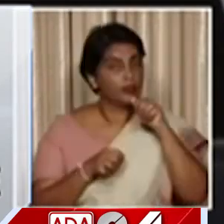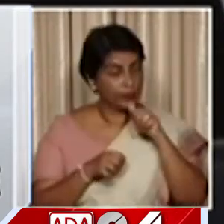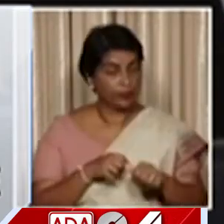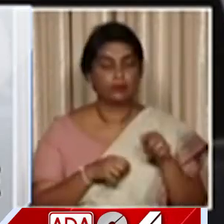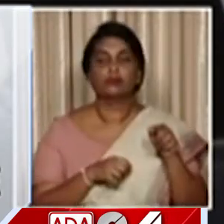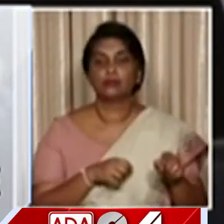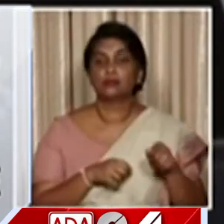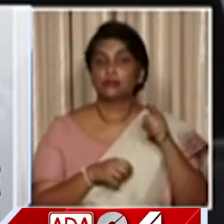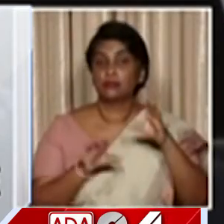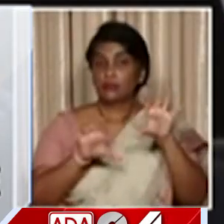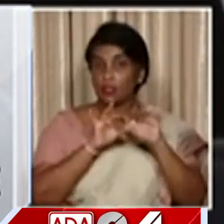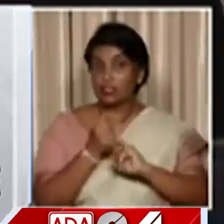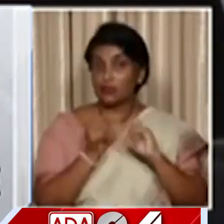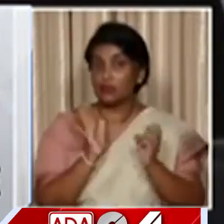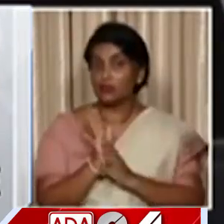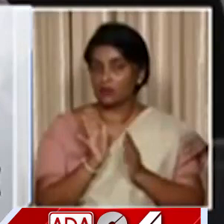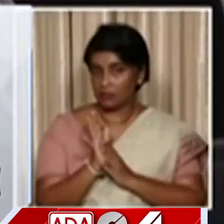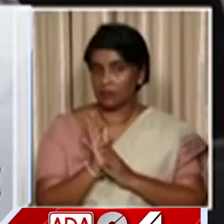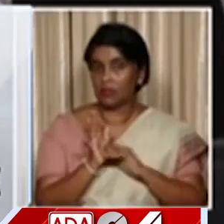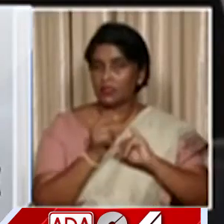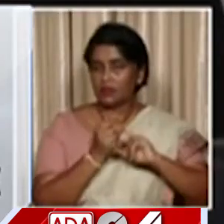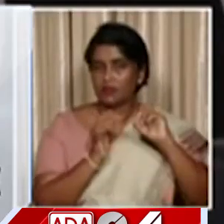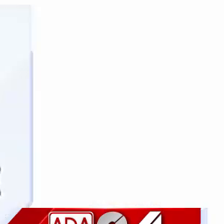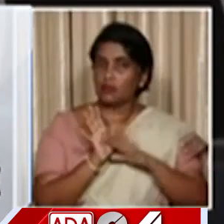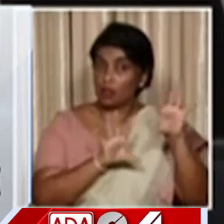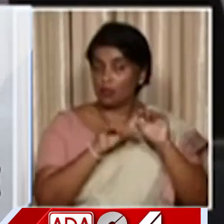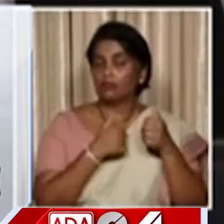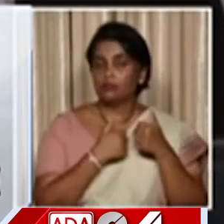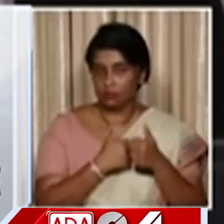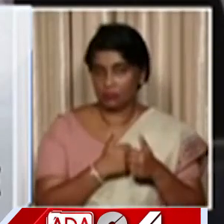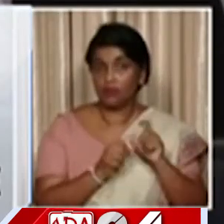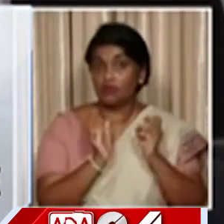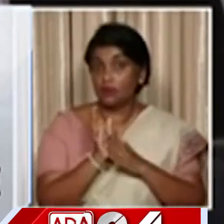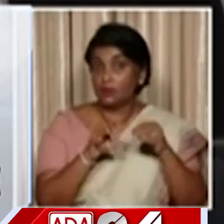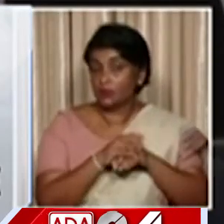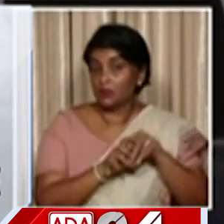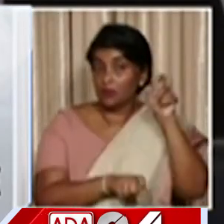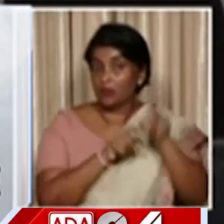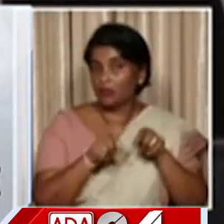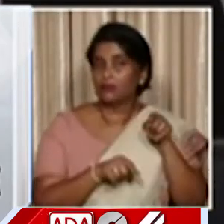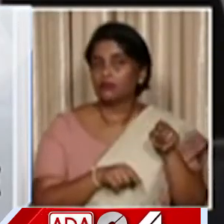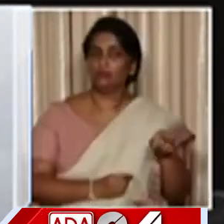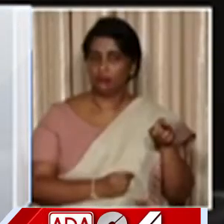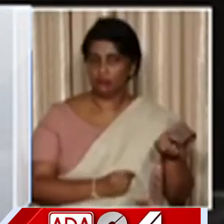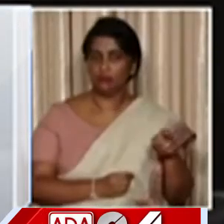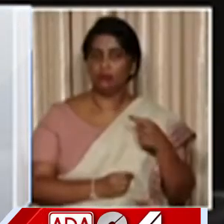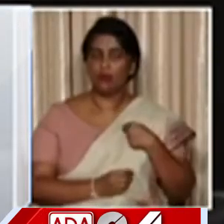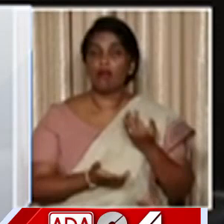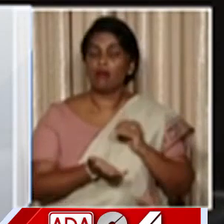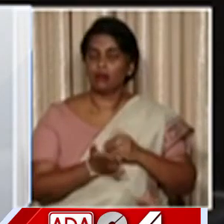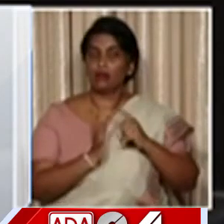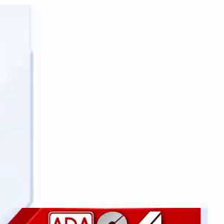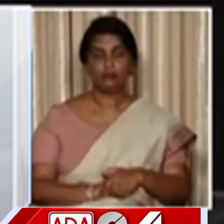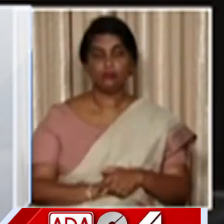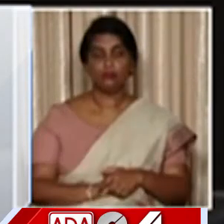ප්‍රශ්නයක් ඔබතුමා පත් කරපු අතුරු කමිටුව පත් කරපු එක හොඳයි හැබැයි කමිටුවට පත් කරපු පුද්ගලව පිළිබඳව සැකයක් තියෙනවා ආරාධනා